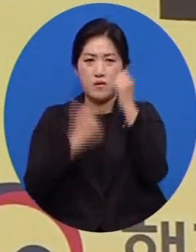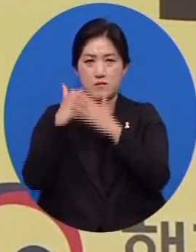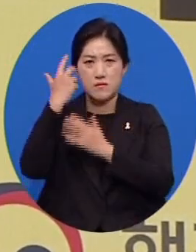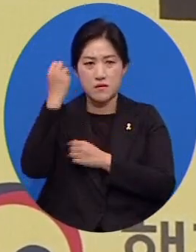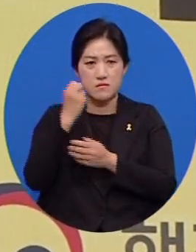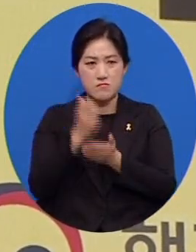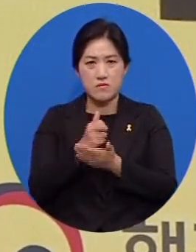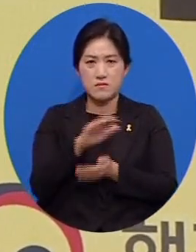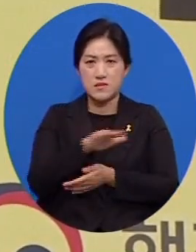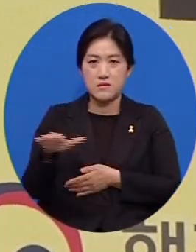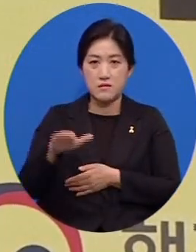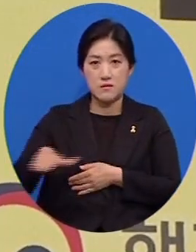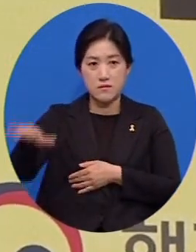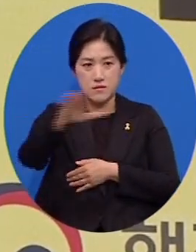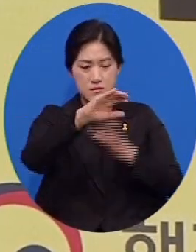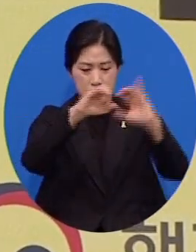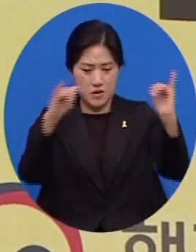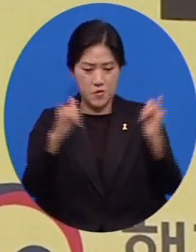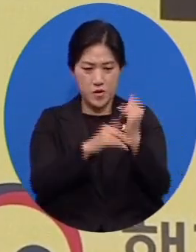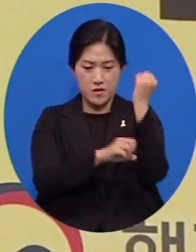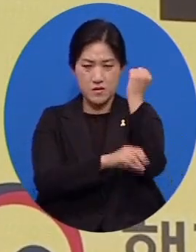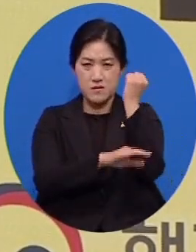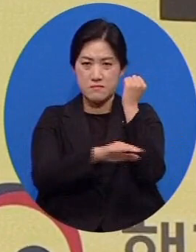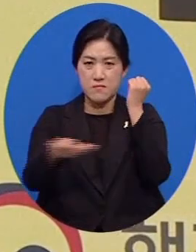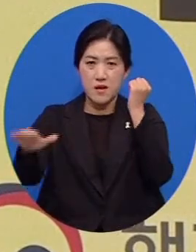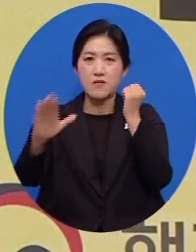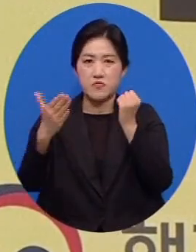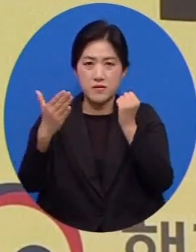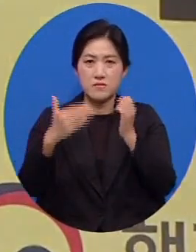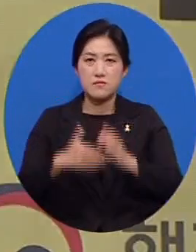사회 곳곳에 자리 잡았습니다.